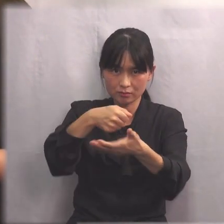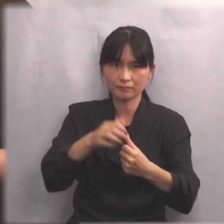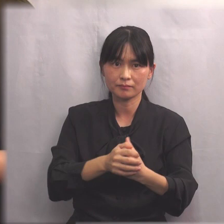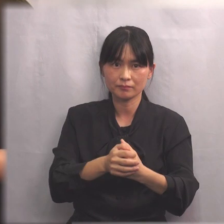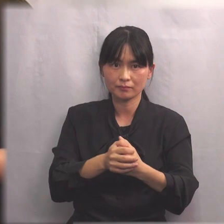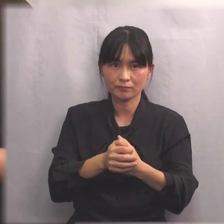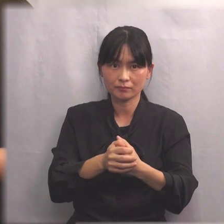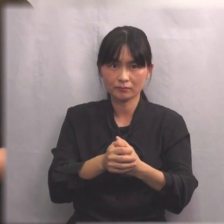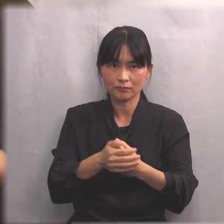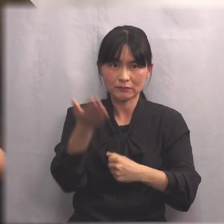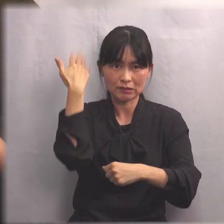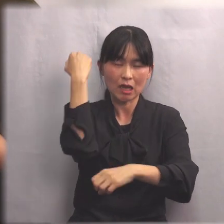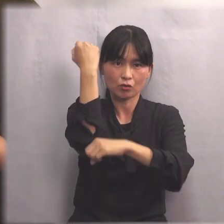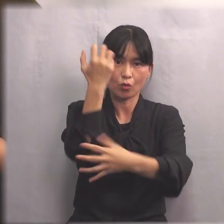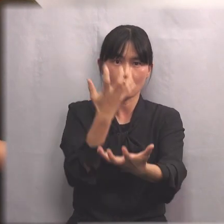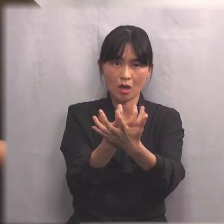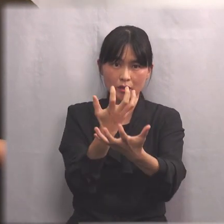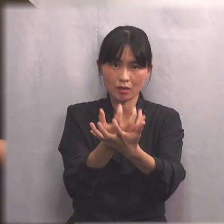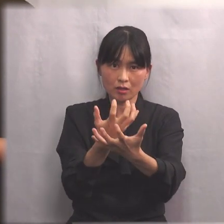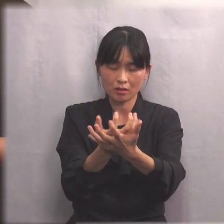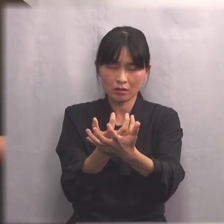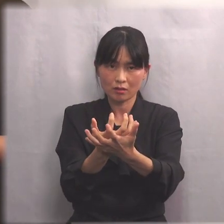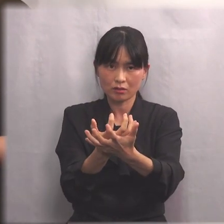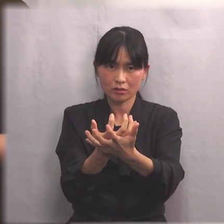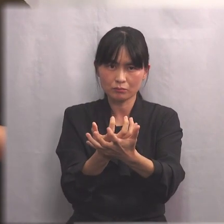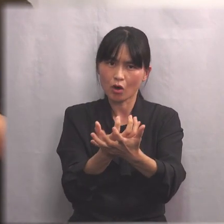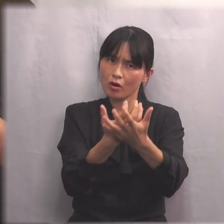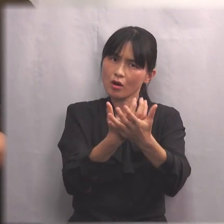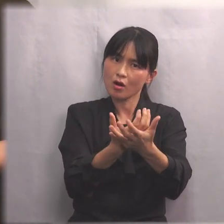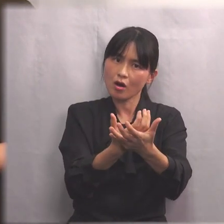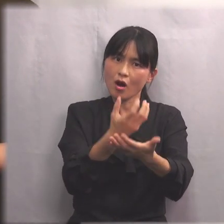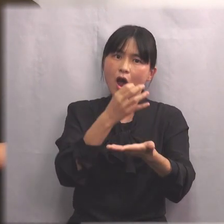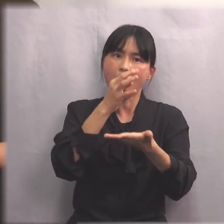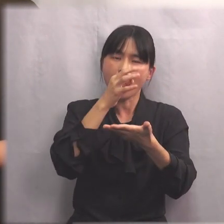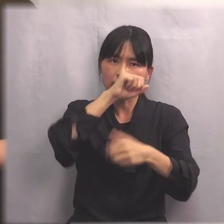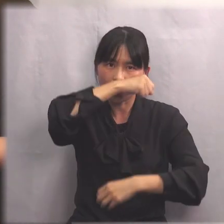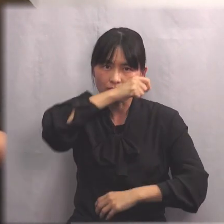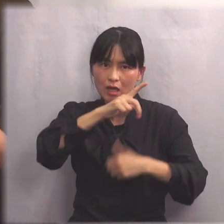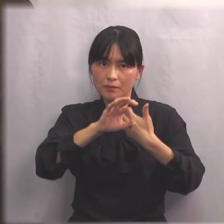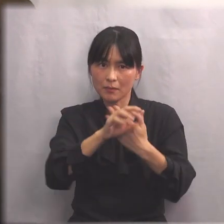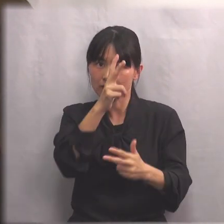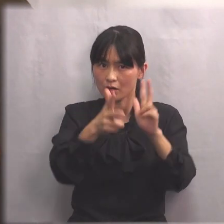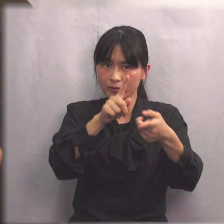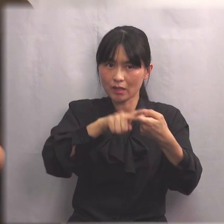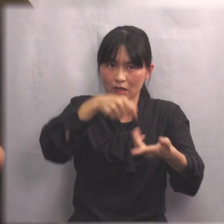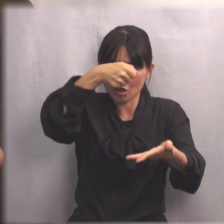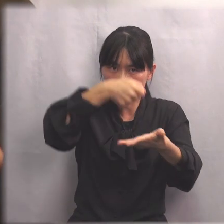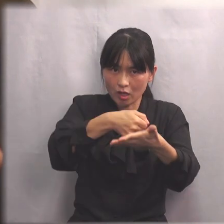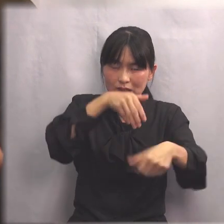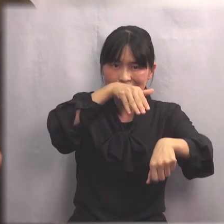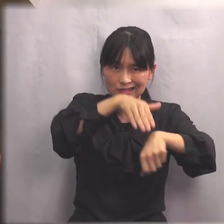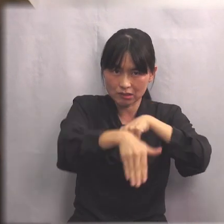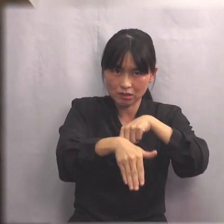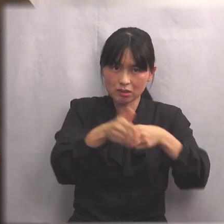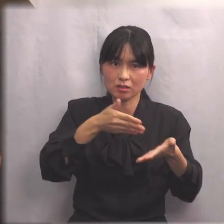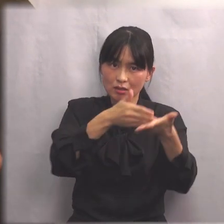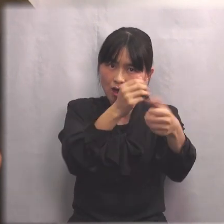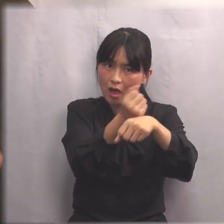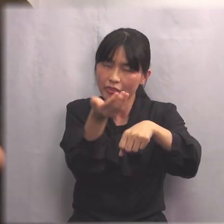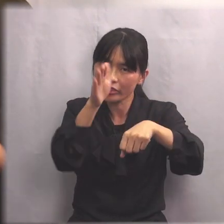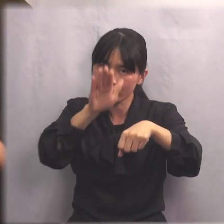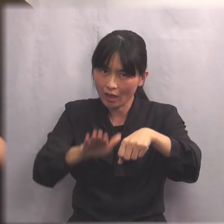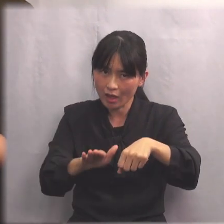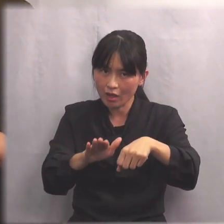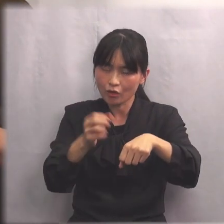최종적으로 제시드렸습니다. 지난 초안에서는 정책당대회보다는 어떤 예산이나 사업 등을 의결할 수 있는 그런 구성으로